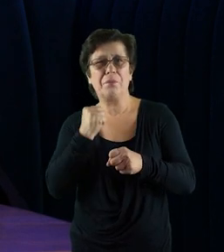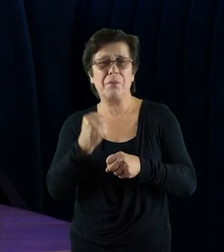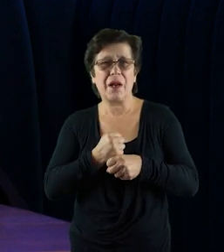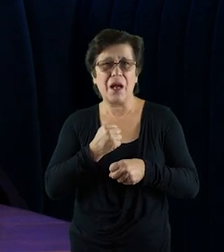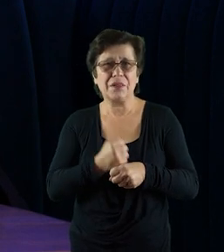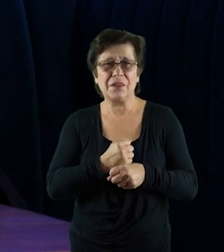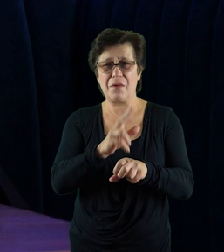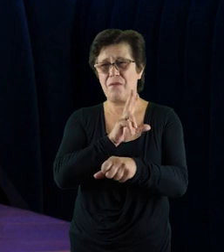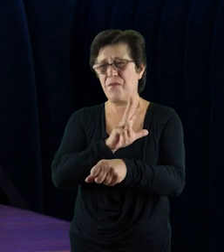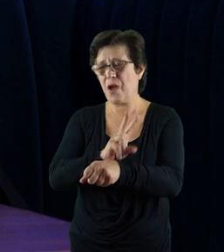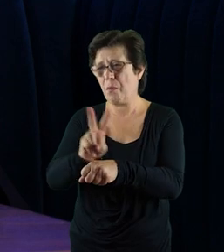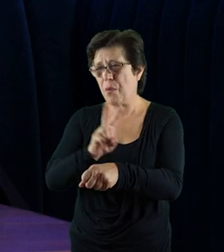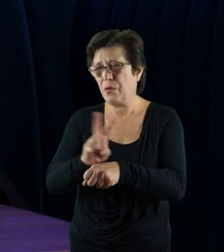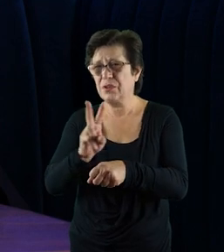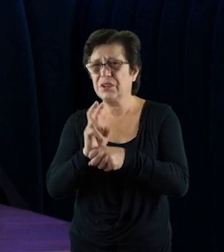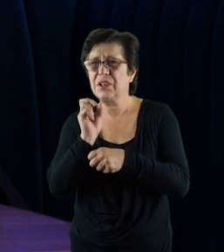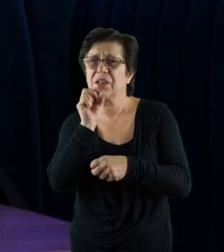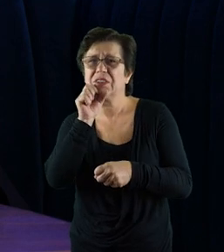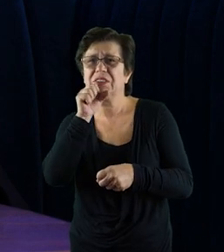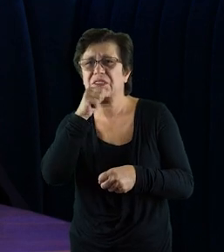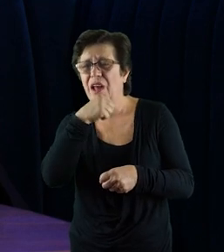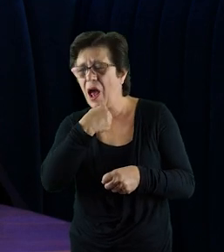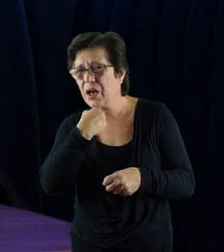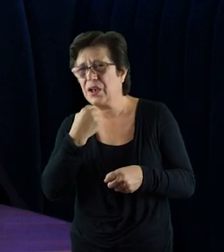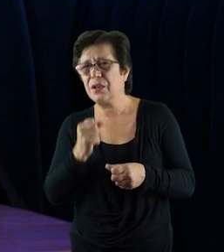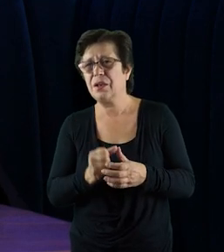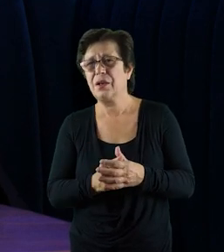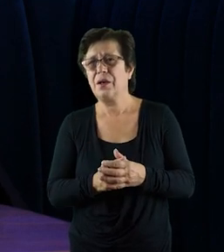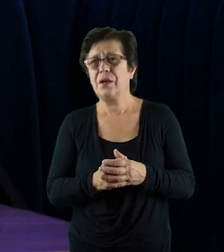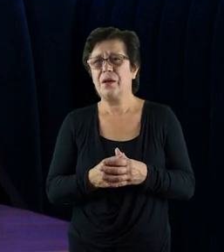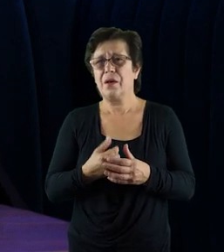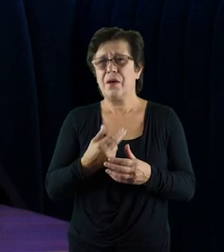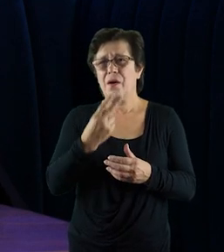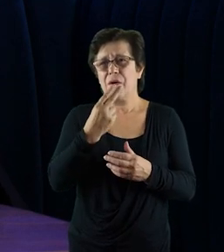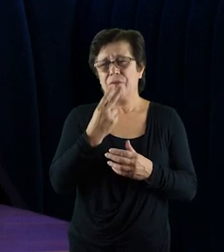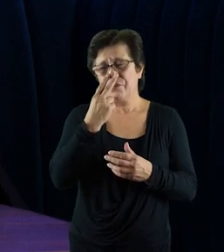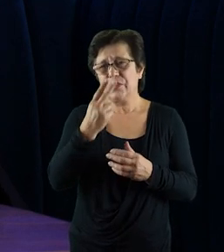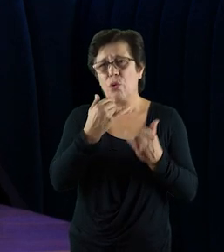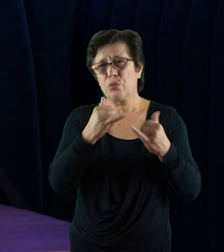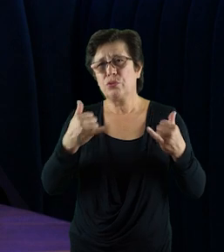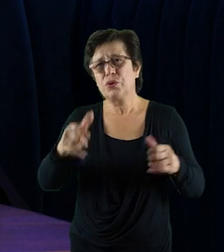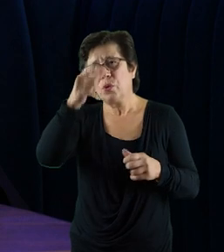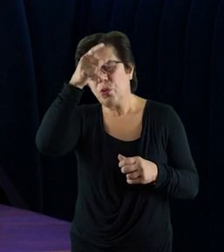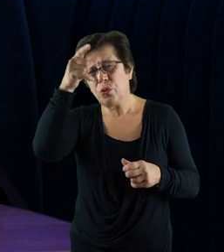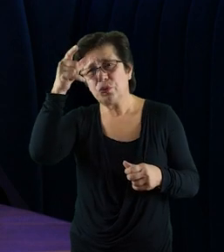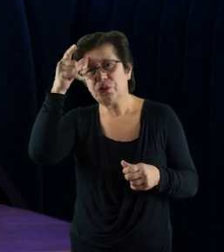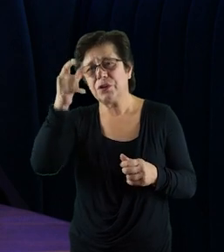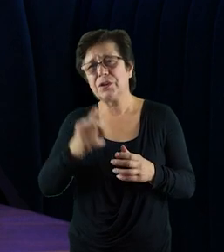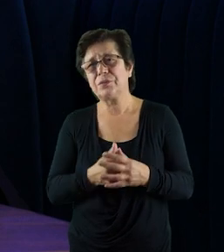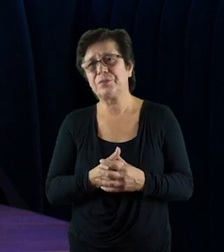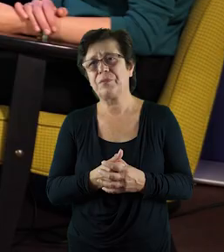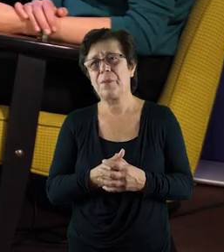poezji japońskiej, starożytnej, widział u romantyków również. Więc